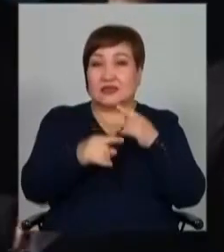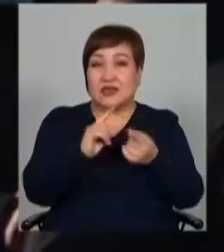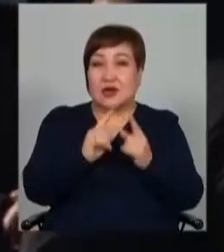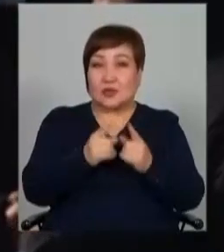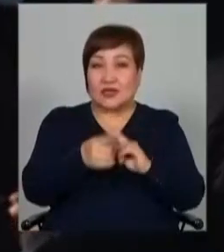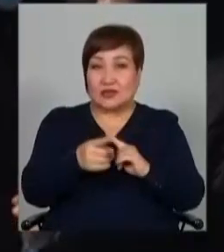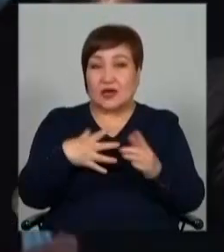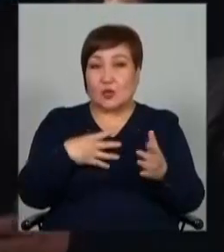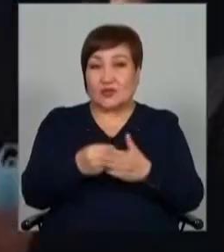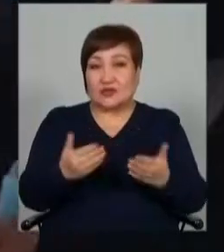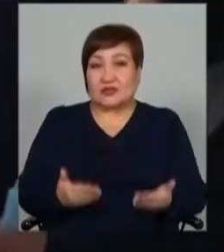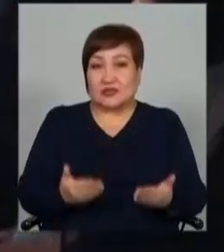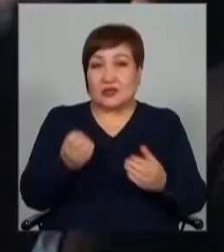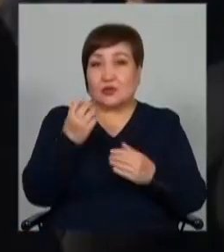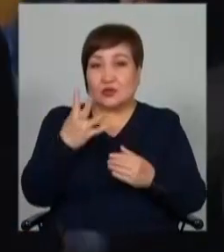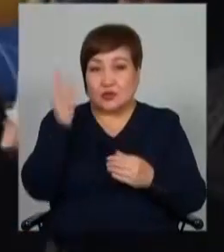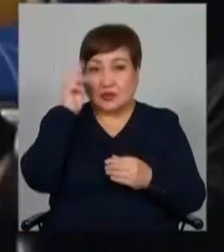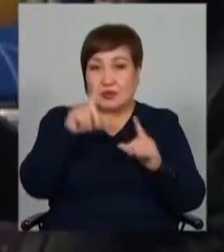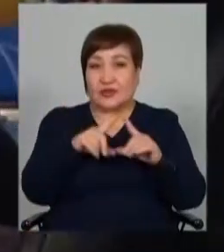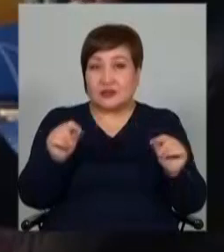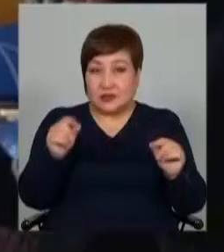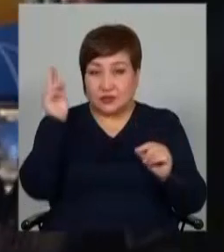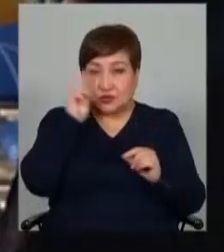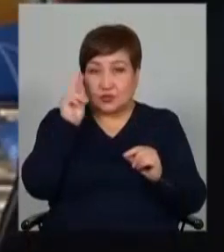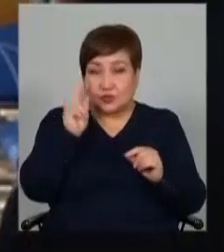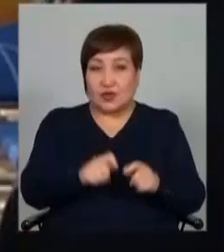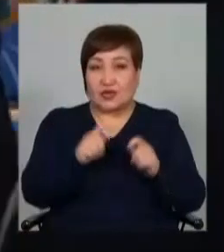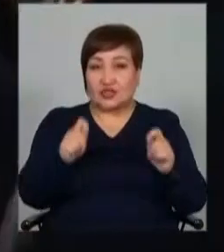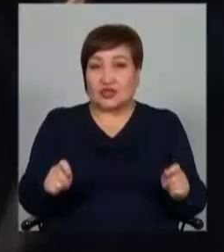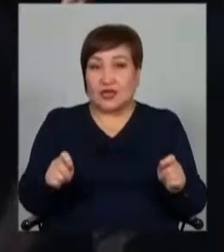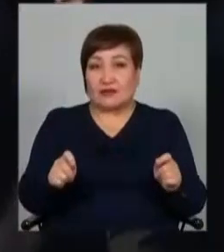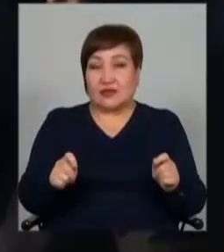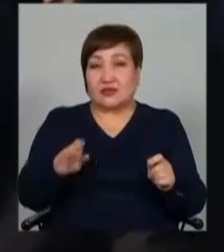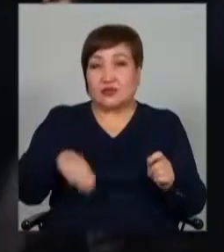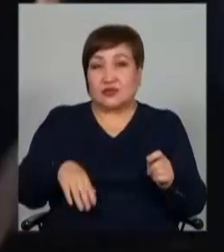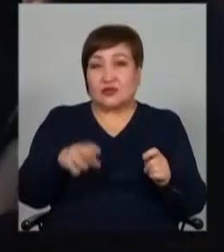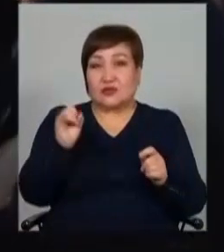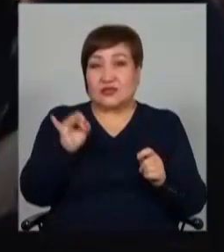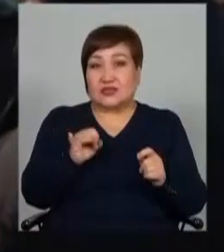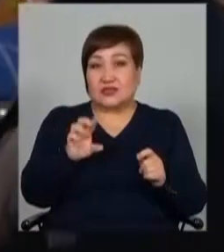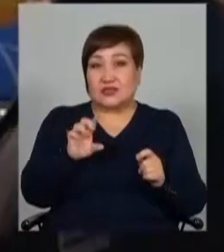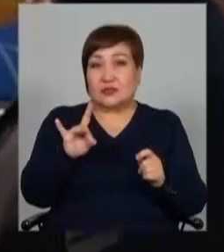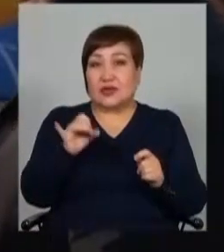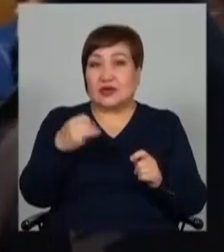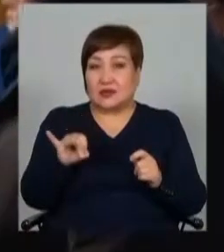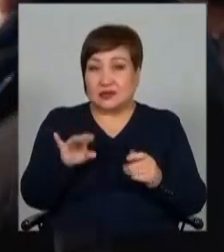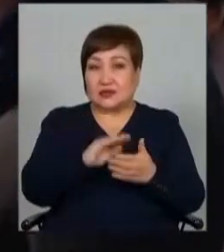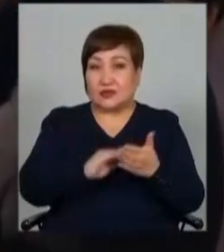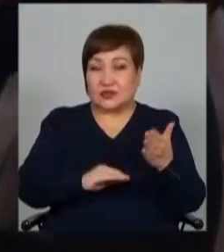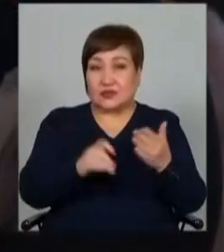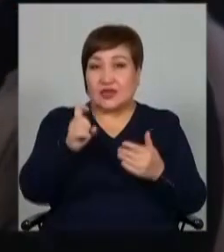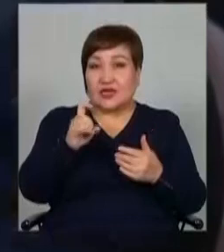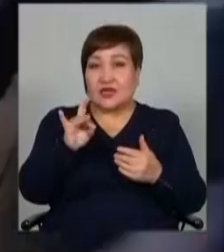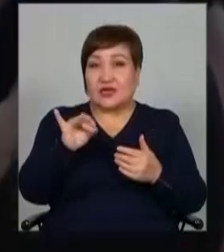Өзінің көзі тірісінде 14 мектеп ашты. Кейіннен осы Ыбырайдың жазып кеткен